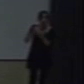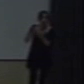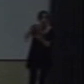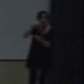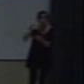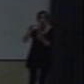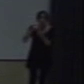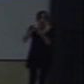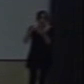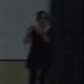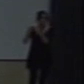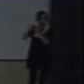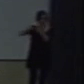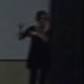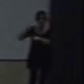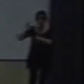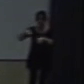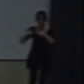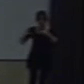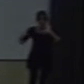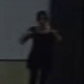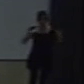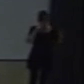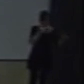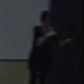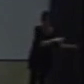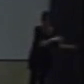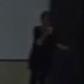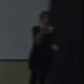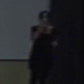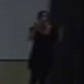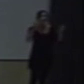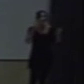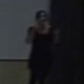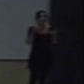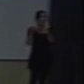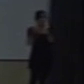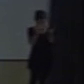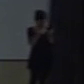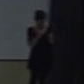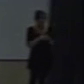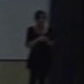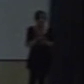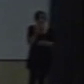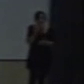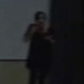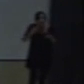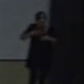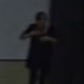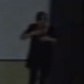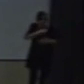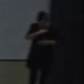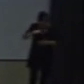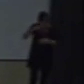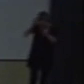ús, diguéssim, de tots aquests mitjans i també amb el tema de les fotografies i amb el tema que, en certa manera, penso que també